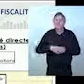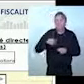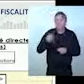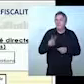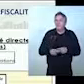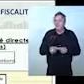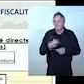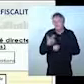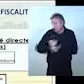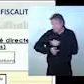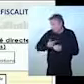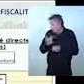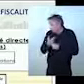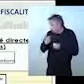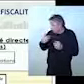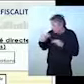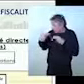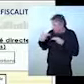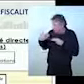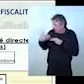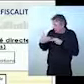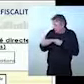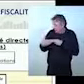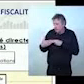des 2 dernières années où vous étiez effectivement